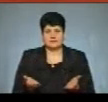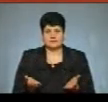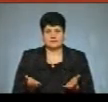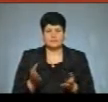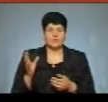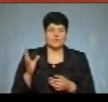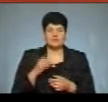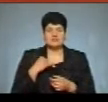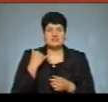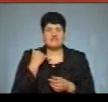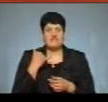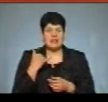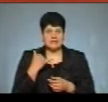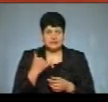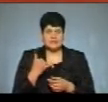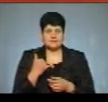Усі виклики